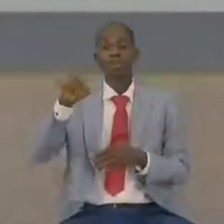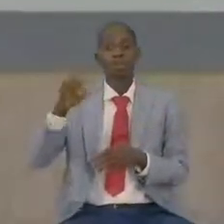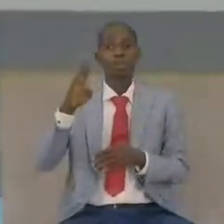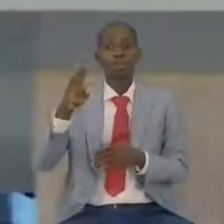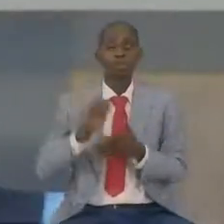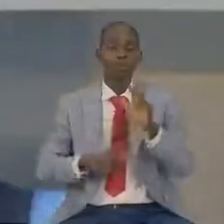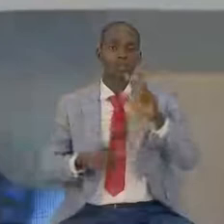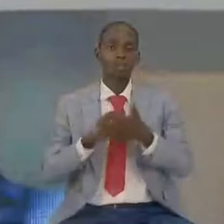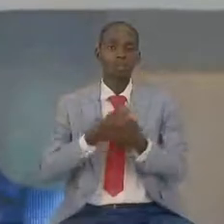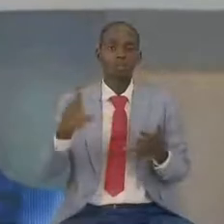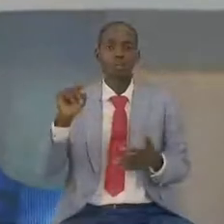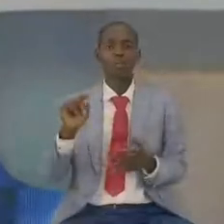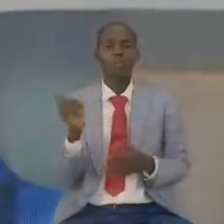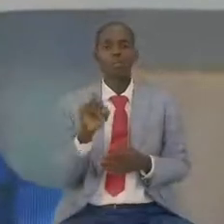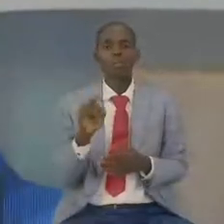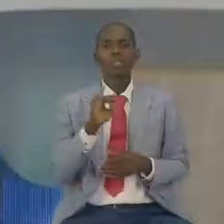Job 3, 20.